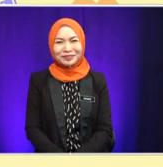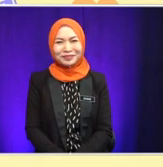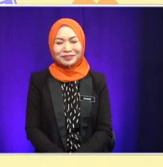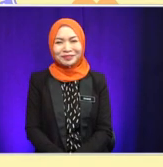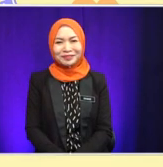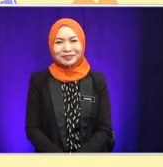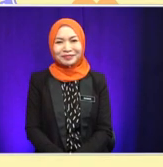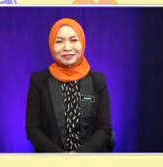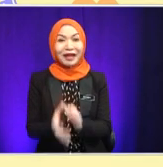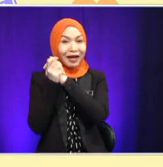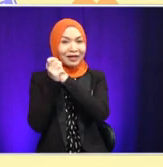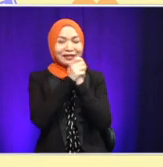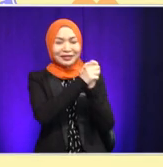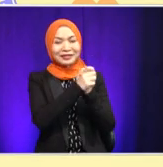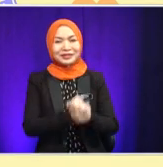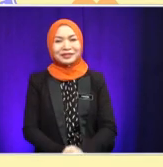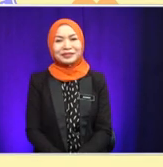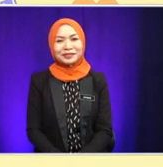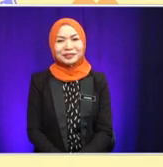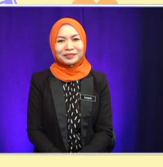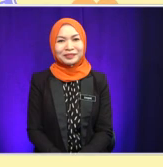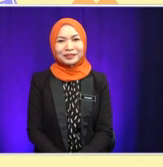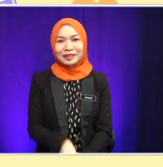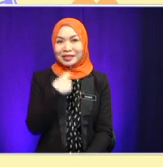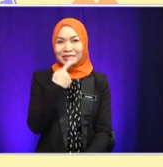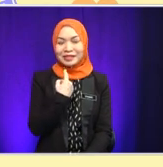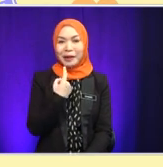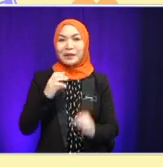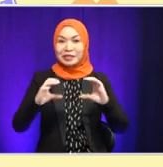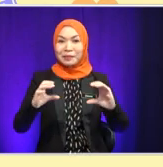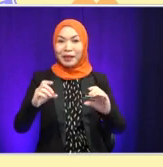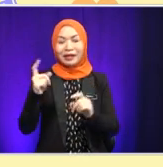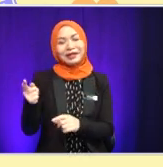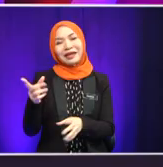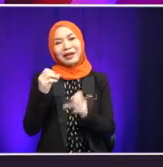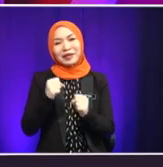yang saya akan Kemukakan Coba dia dapat